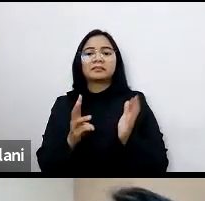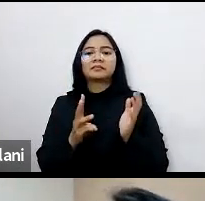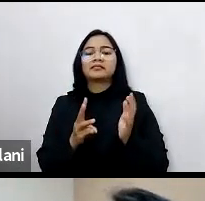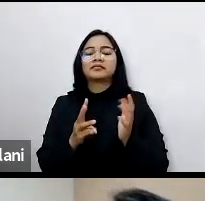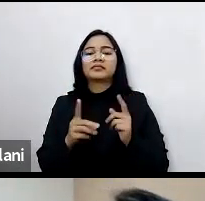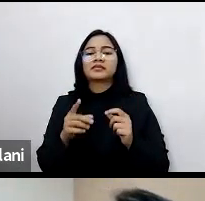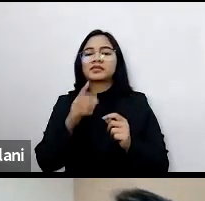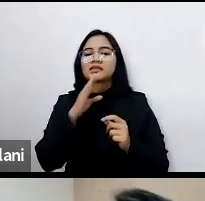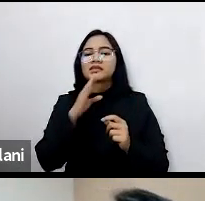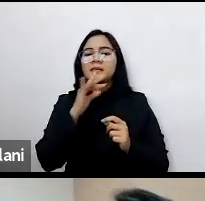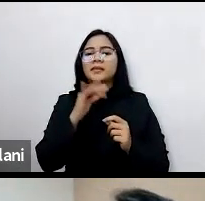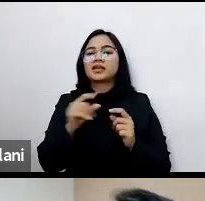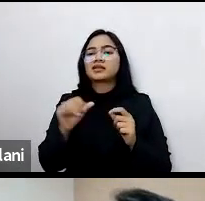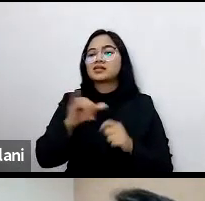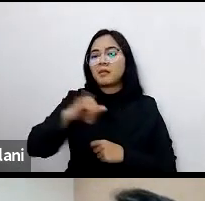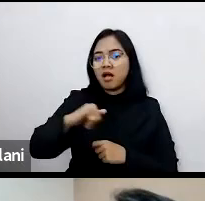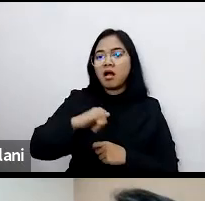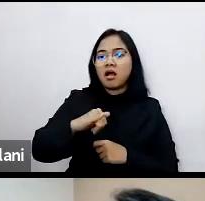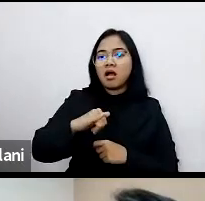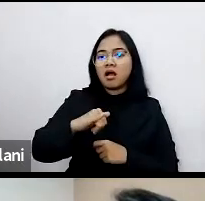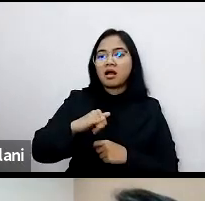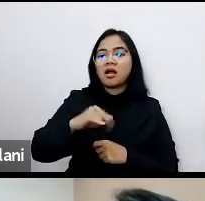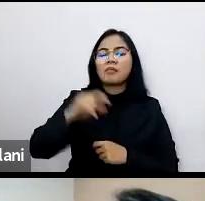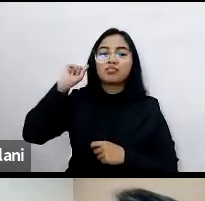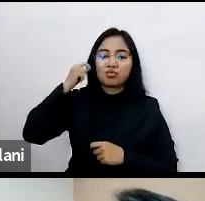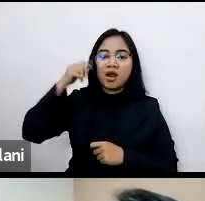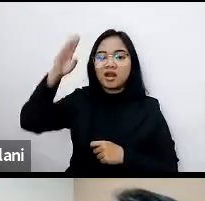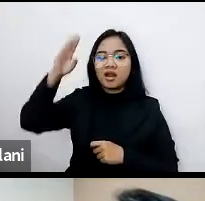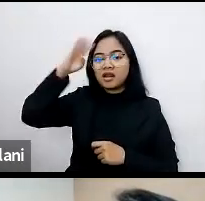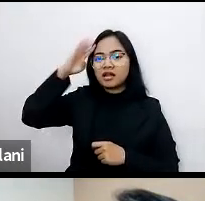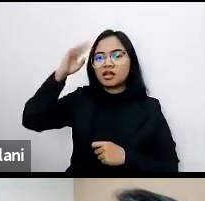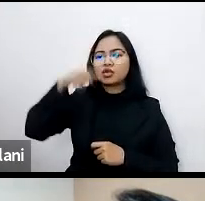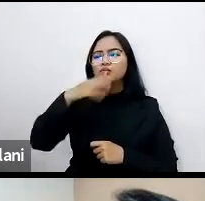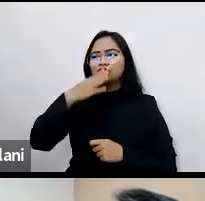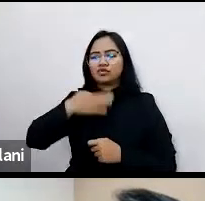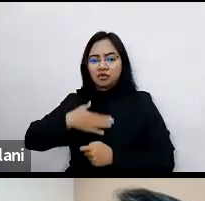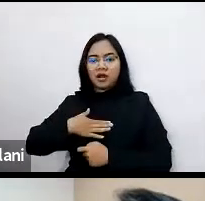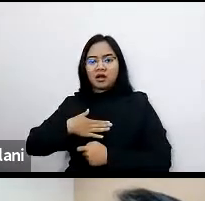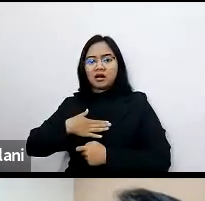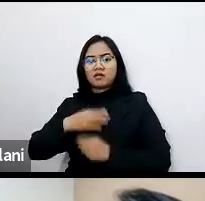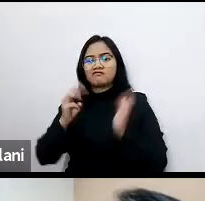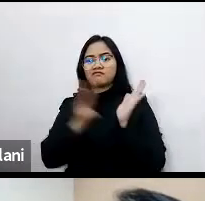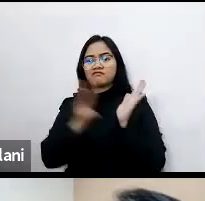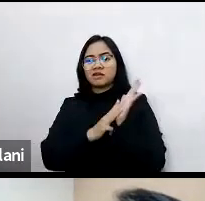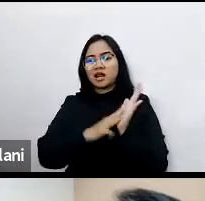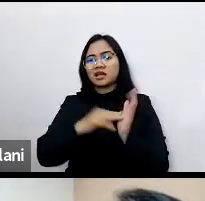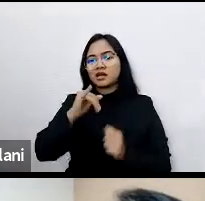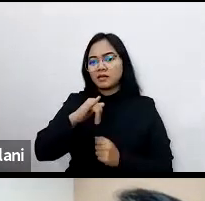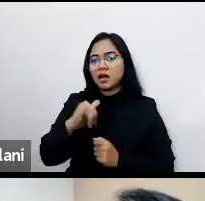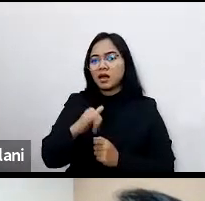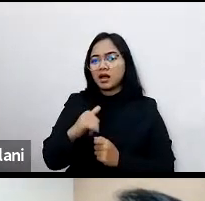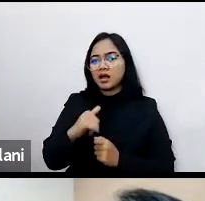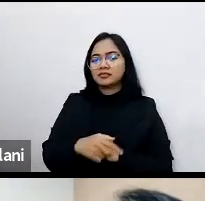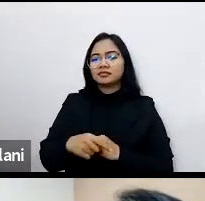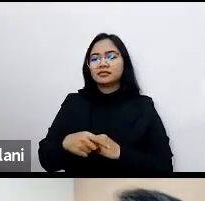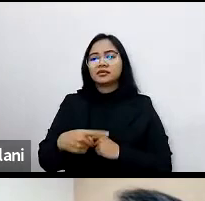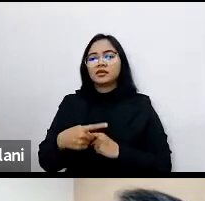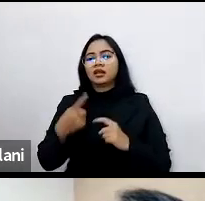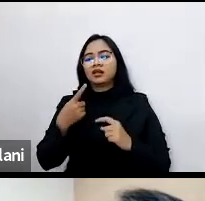kan sama-sama menghadapi ya masalah misalnya ada isu bagaimana kita harus terkoneksi